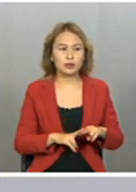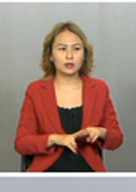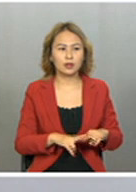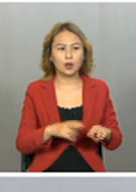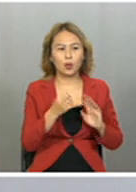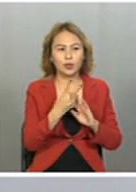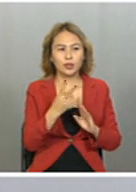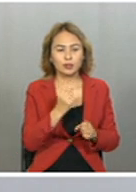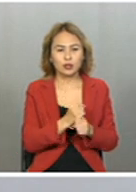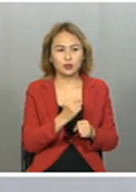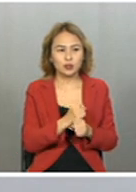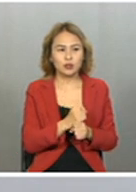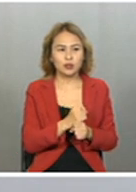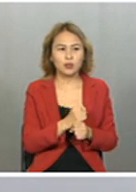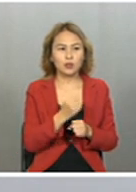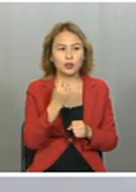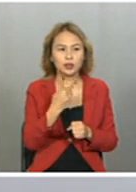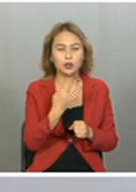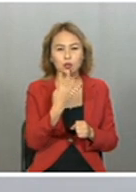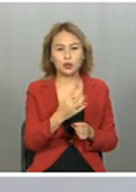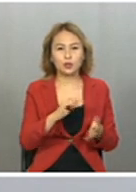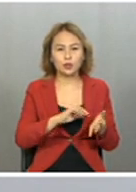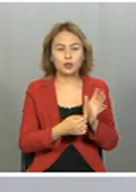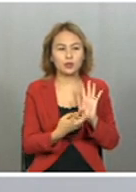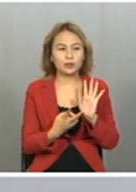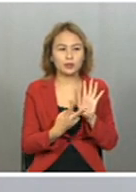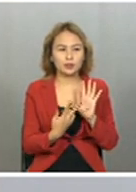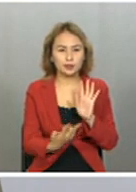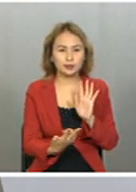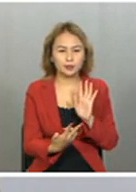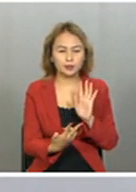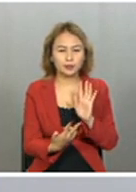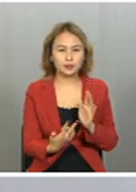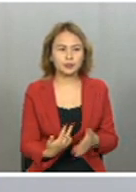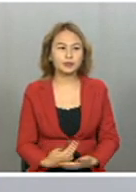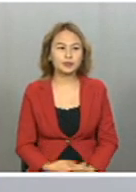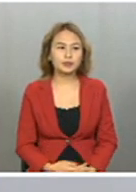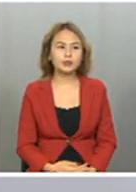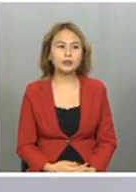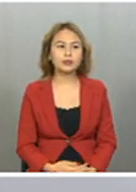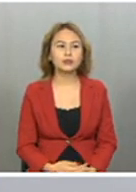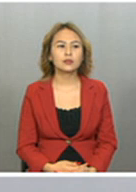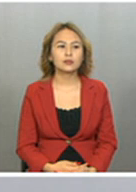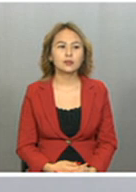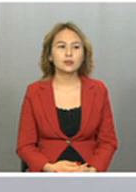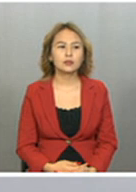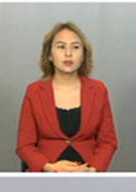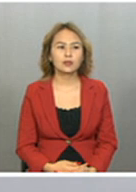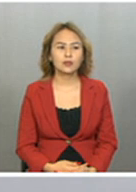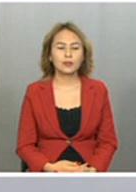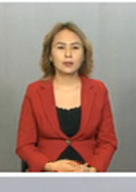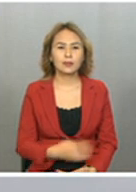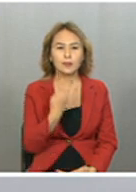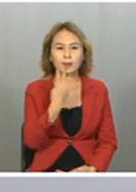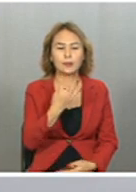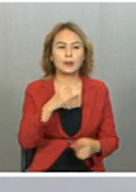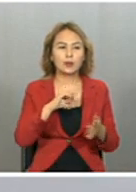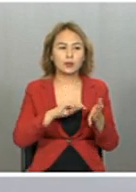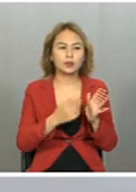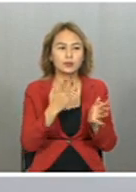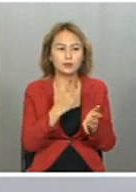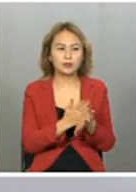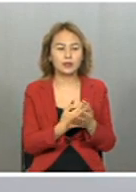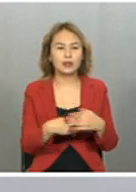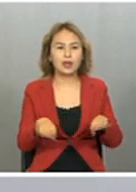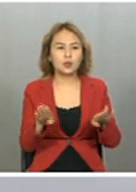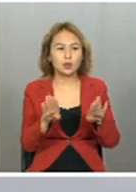істейік. 12-ні 4 пен 3-тің көбейтінісі ретінде аламын, себебі менде мына жерде 4 деген көбейткіш бар. Дәл солай